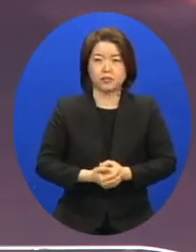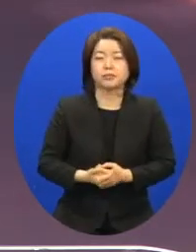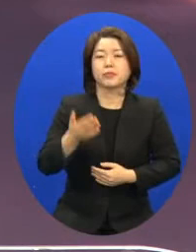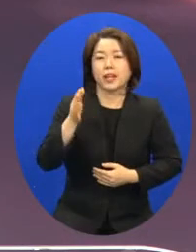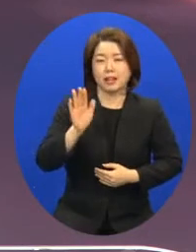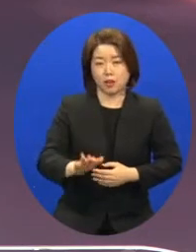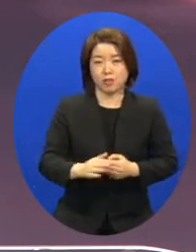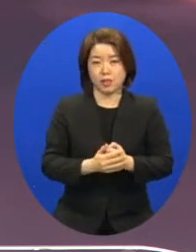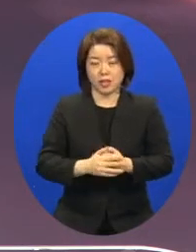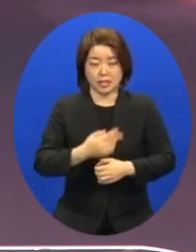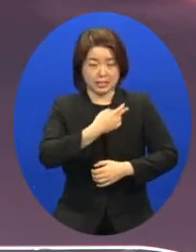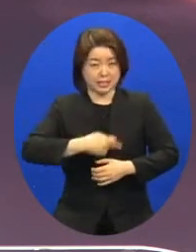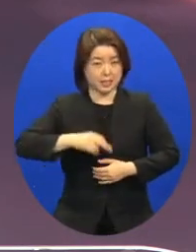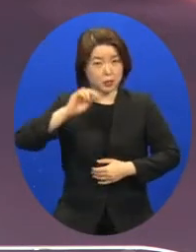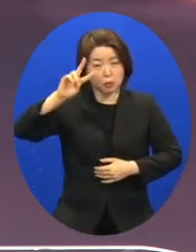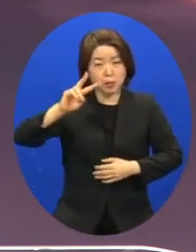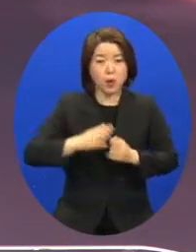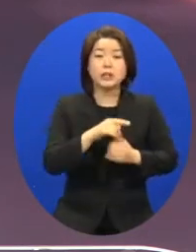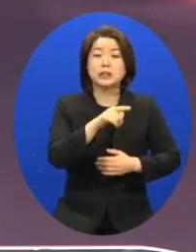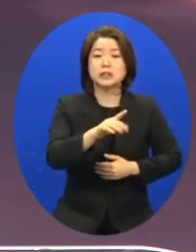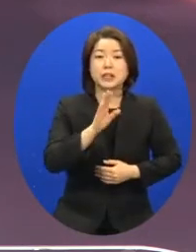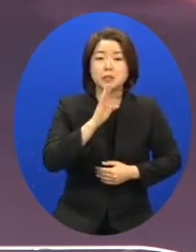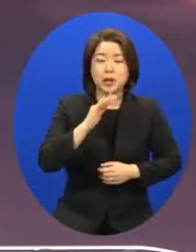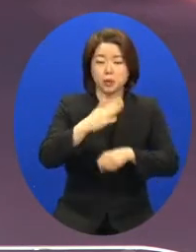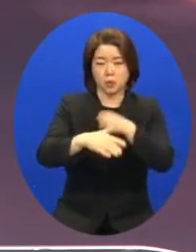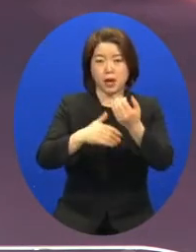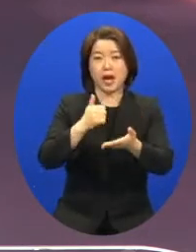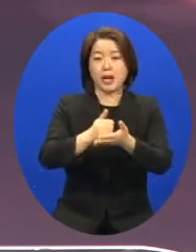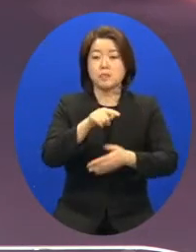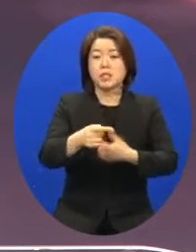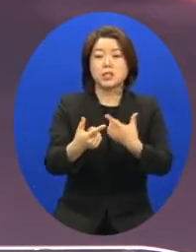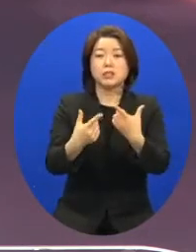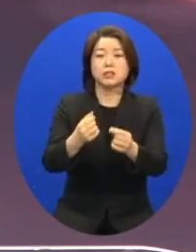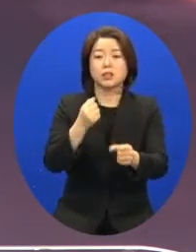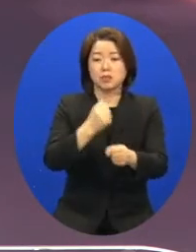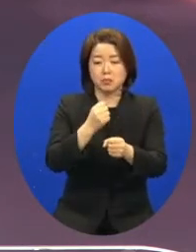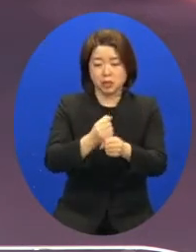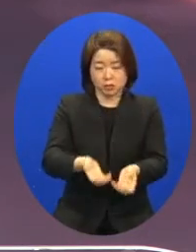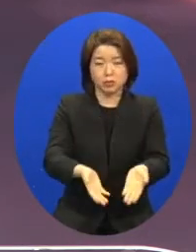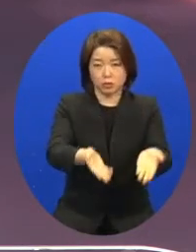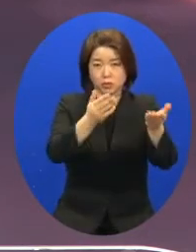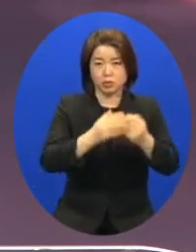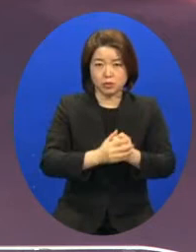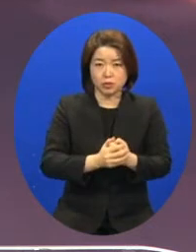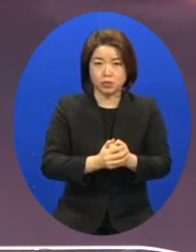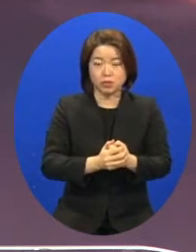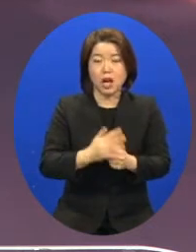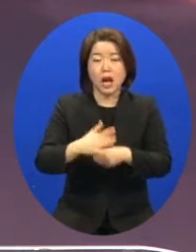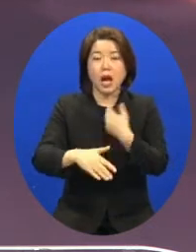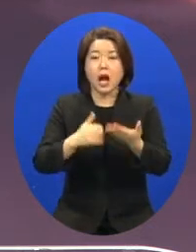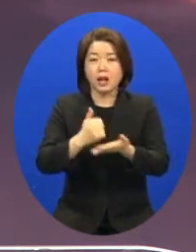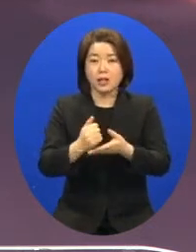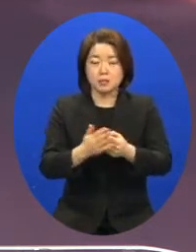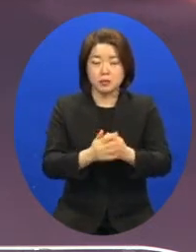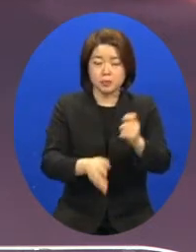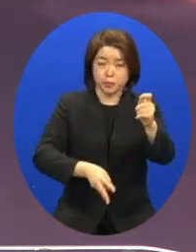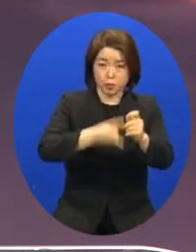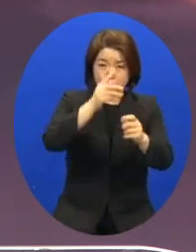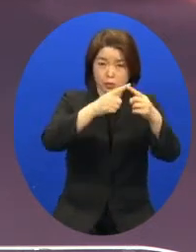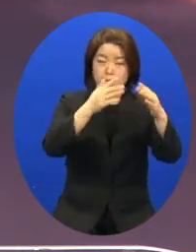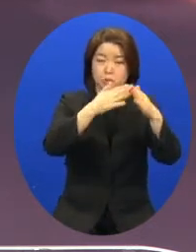그런데 사도 바울은 그게 바로 하나님이 그렇게 하신 것이라고 말합니다. 하나님이 고린도